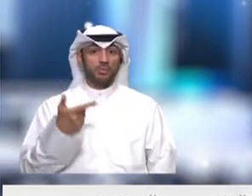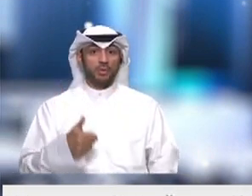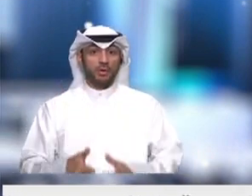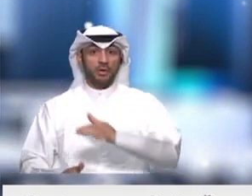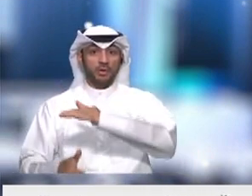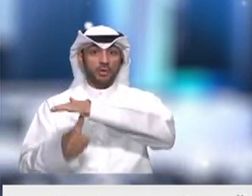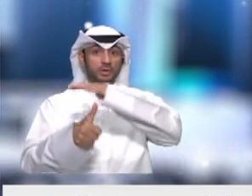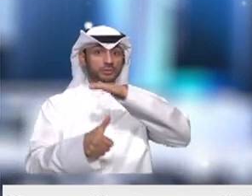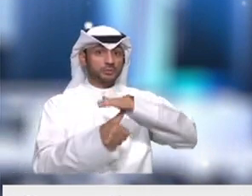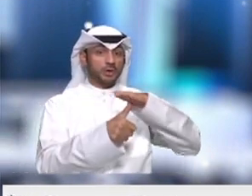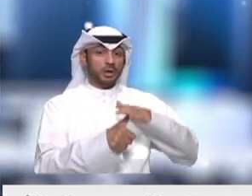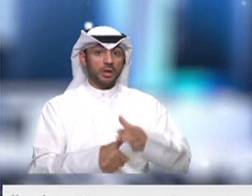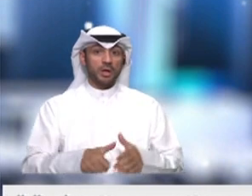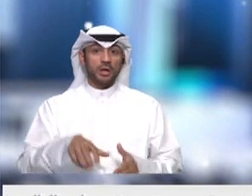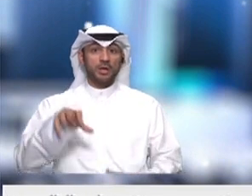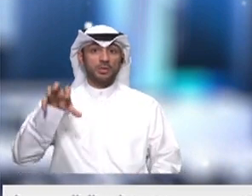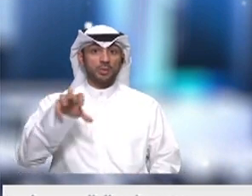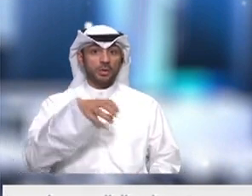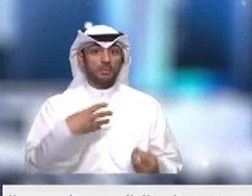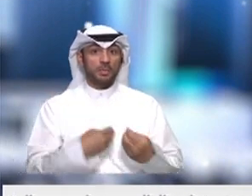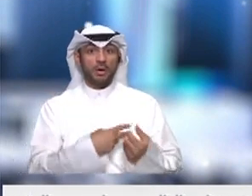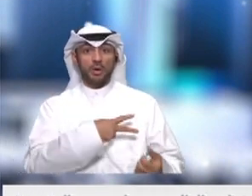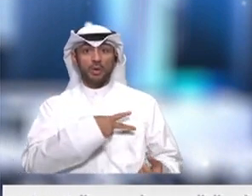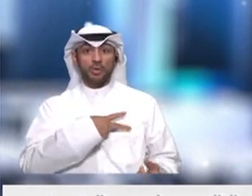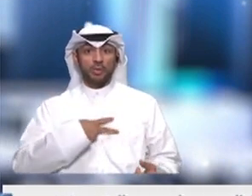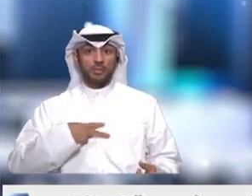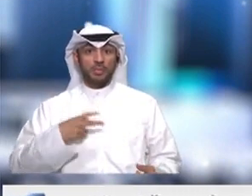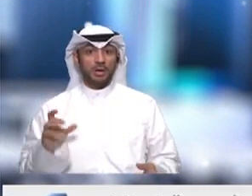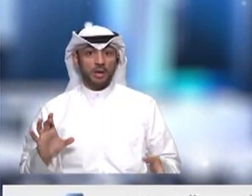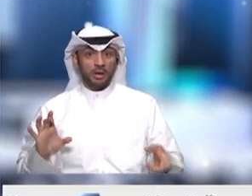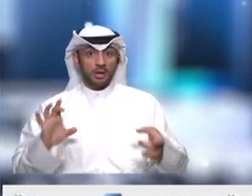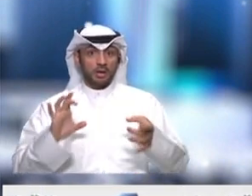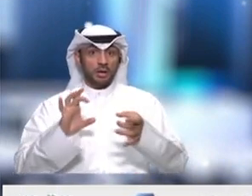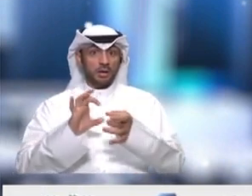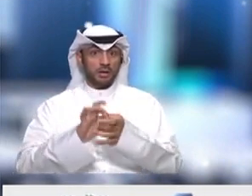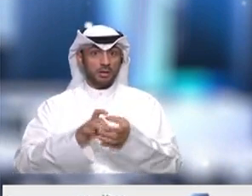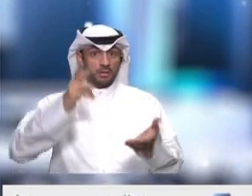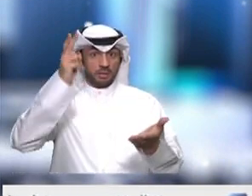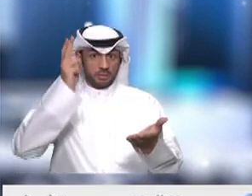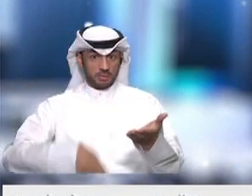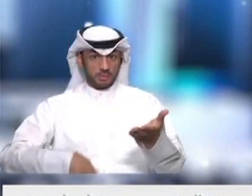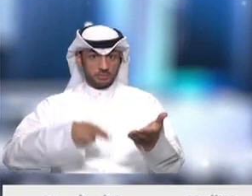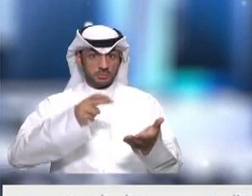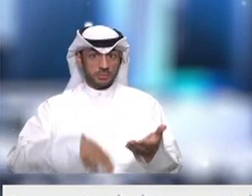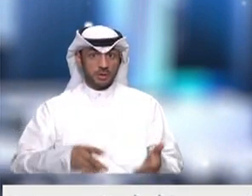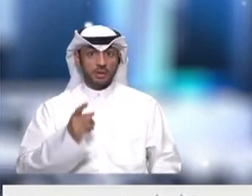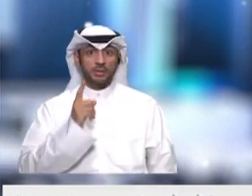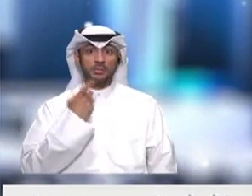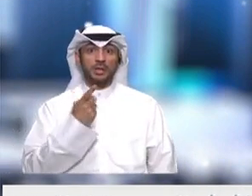الدول والحكومات منذ تدشين العلاقات الرسمية بين الجانبين منذ عام